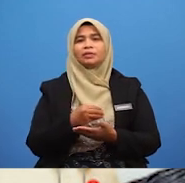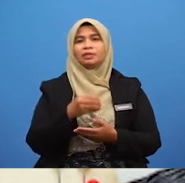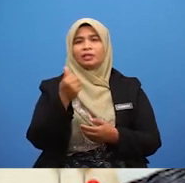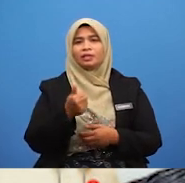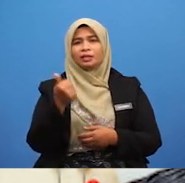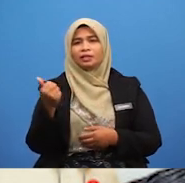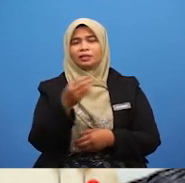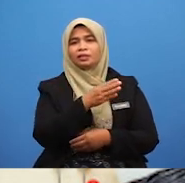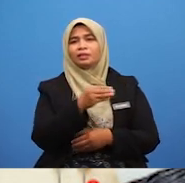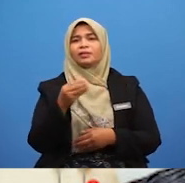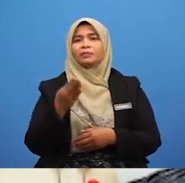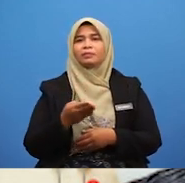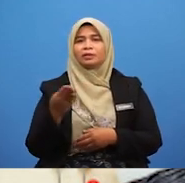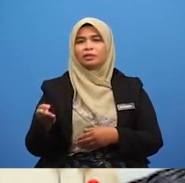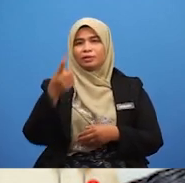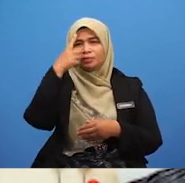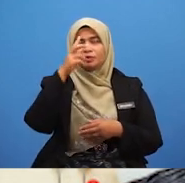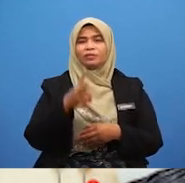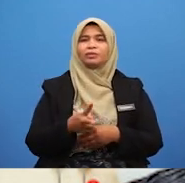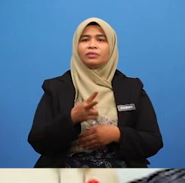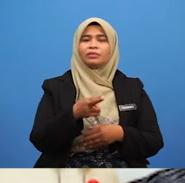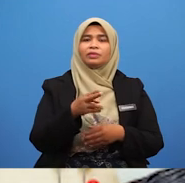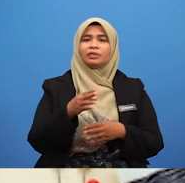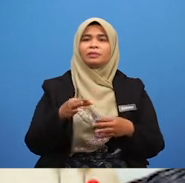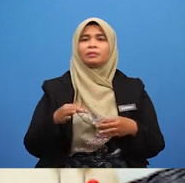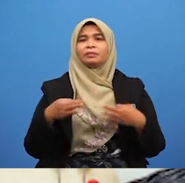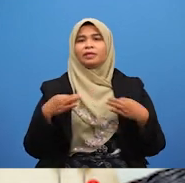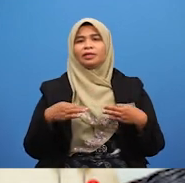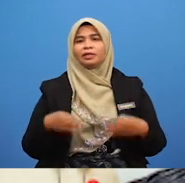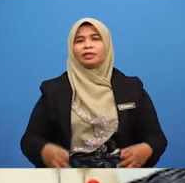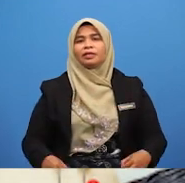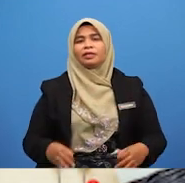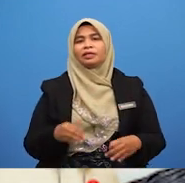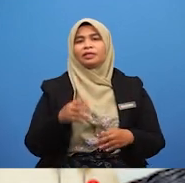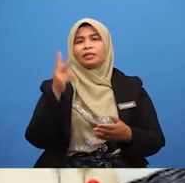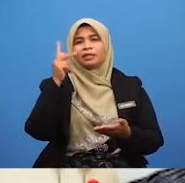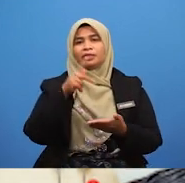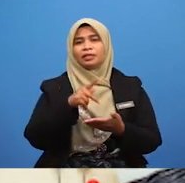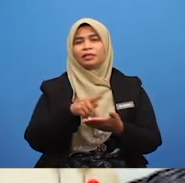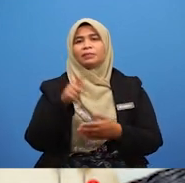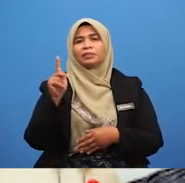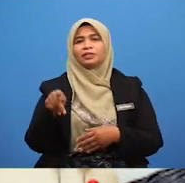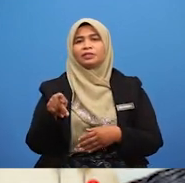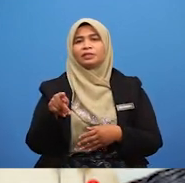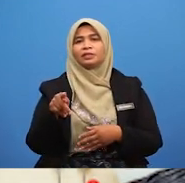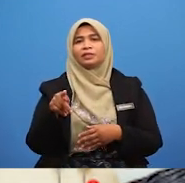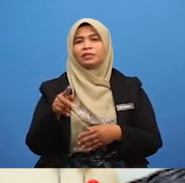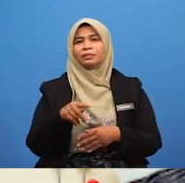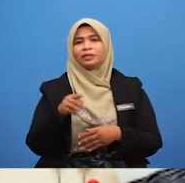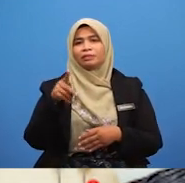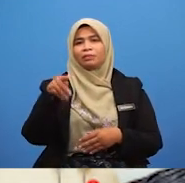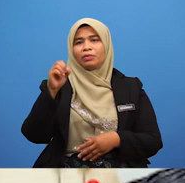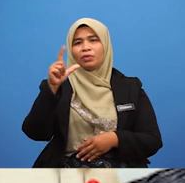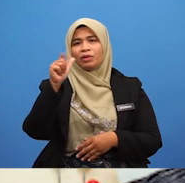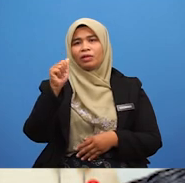alatan dan bahan untuk menggunting fabrik. Yang kedua, mengenal pasti kepingan pola yang diperlukan